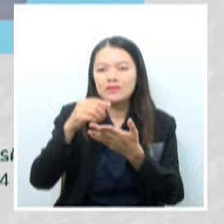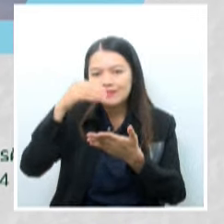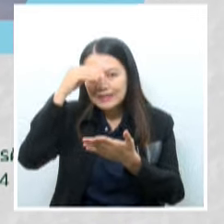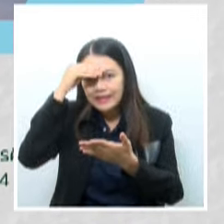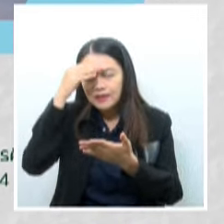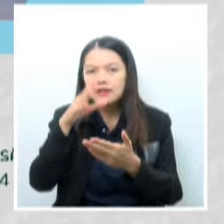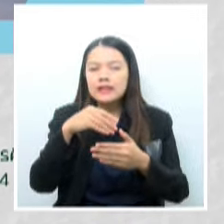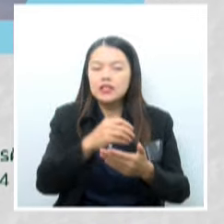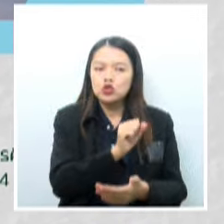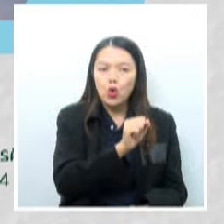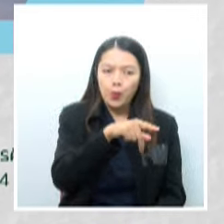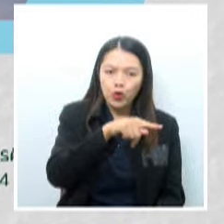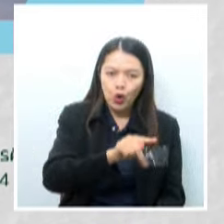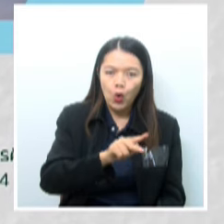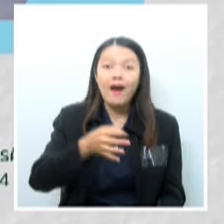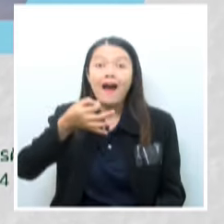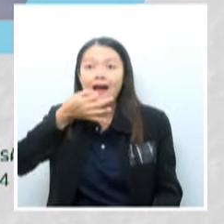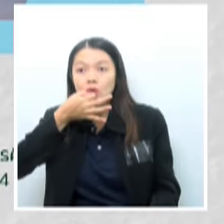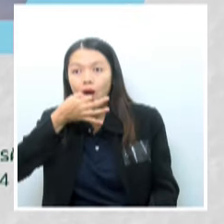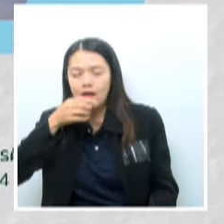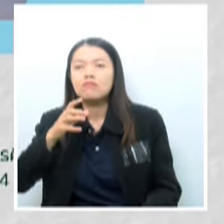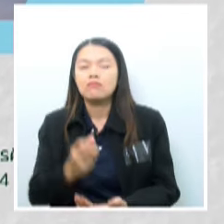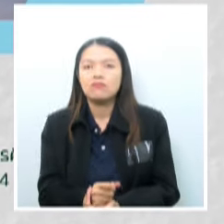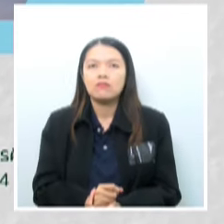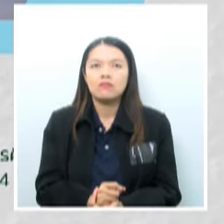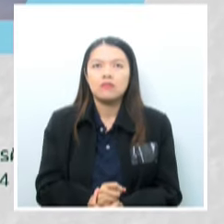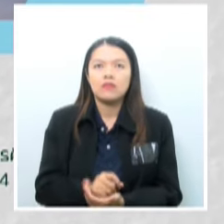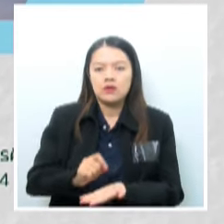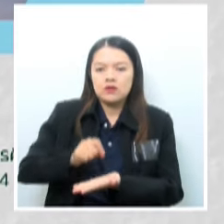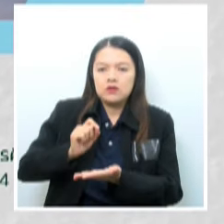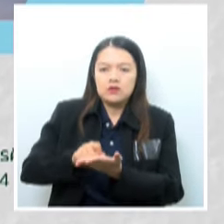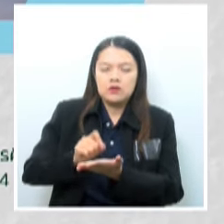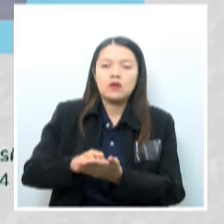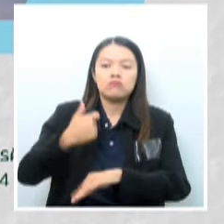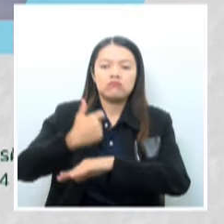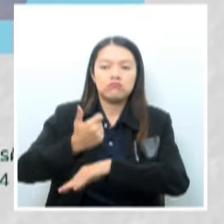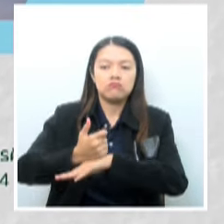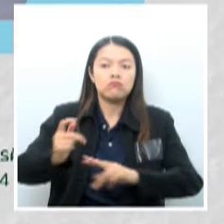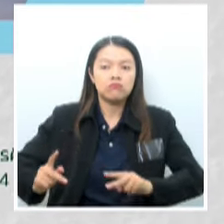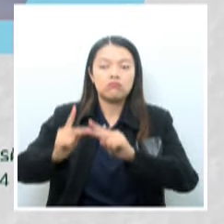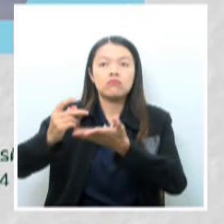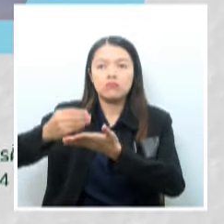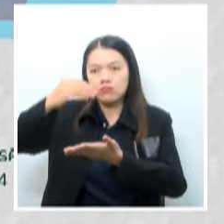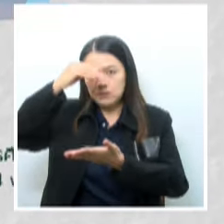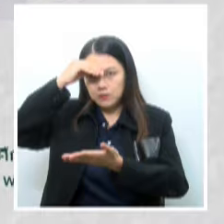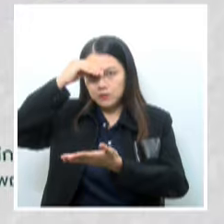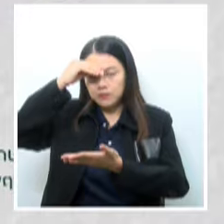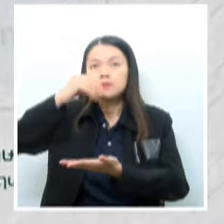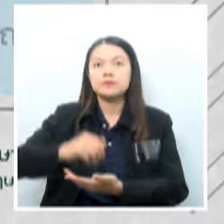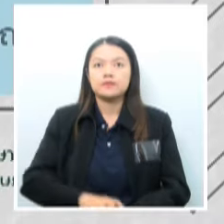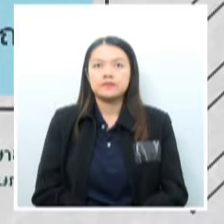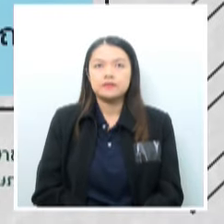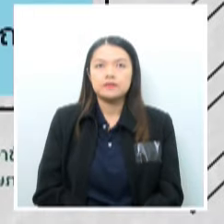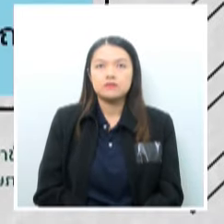าขั้นพื้นฐานและการอาชีวศึกษาลงนามโดยพลตำรวจเอกเพิ่มภูมิชิดชอบรัฐมนตรีว่าการกระทรวงศึกษาธิการ